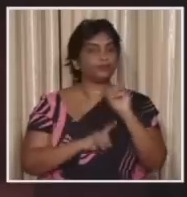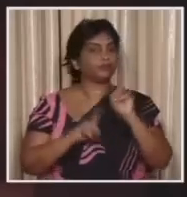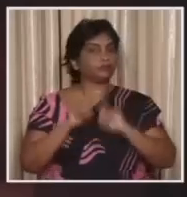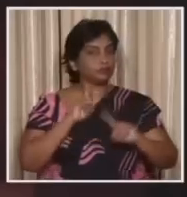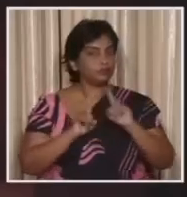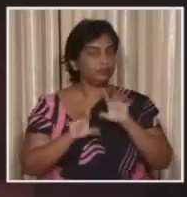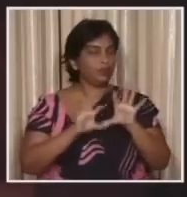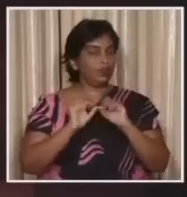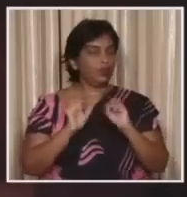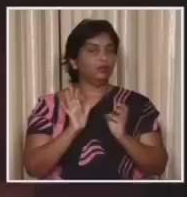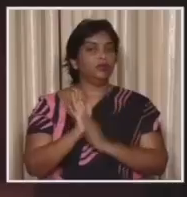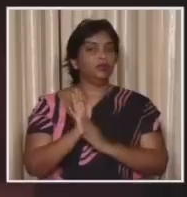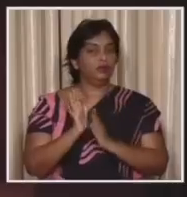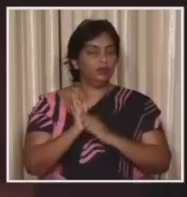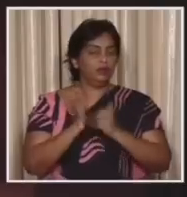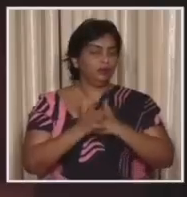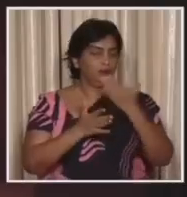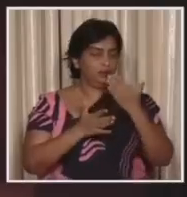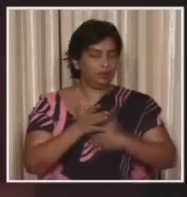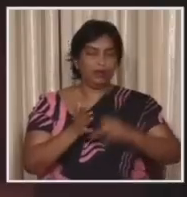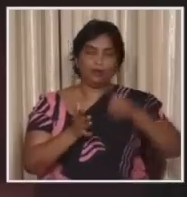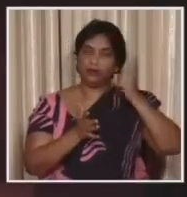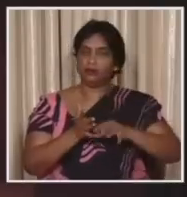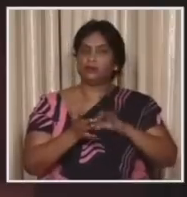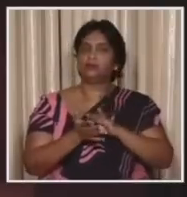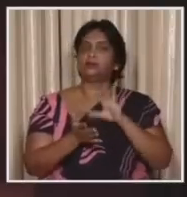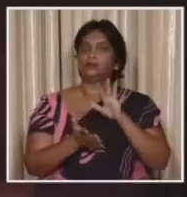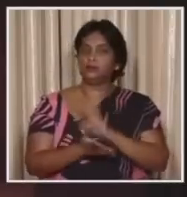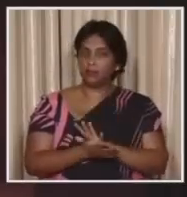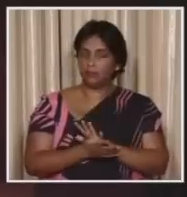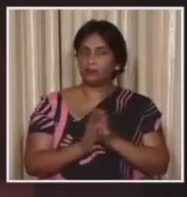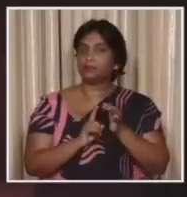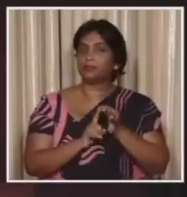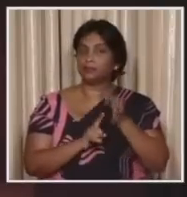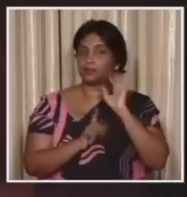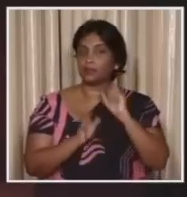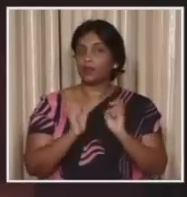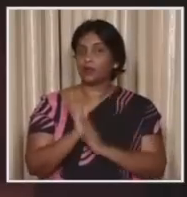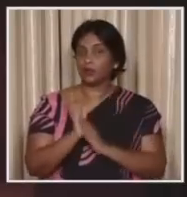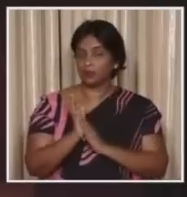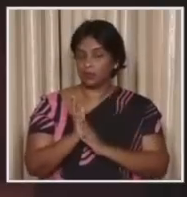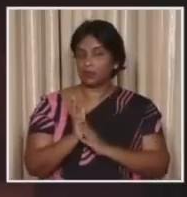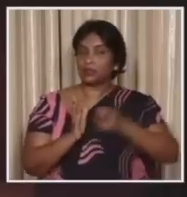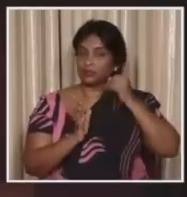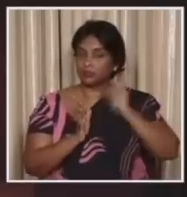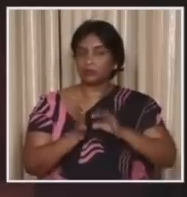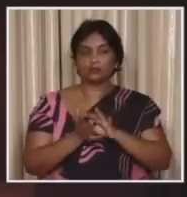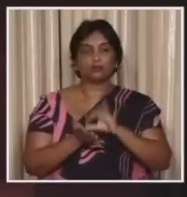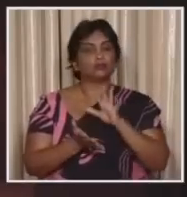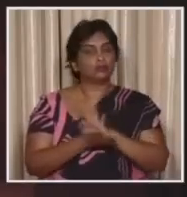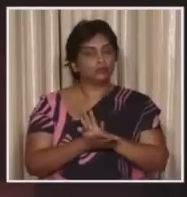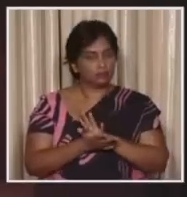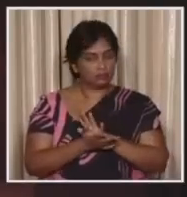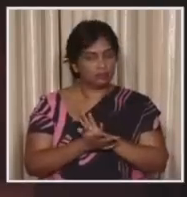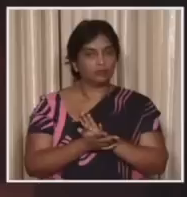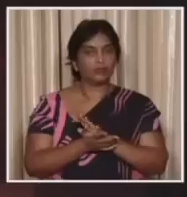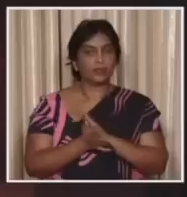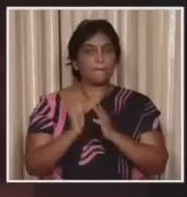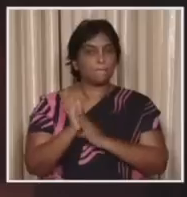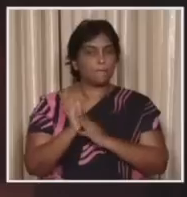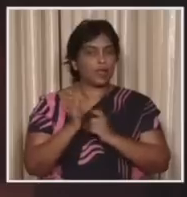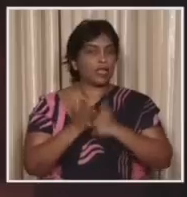පාර්ලිමේන්තුවේ තීරීම්කාරක සභා වාර්තාවේ නිර්දේශ, ජනාධිපති කොමිෂන් සභාවේ නිර්දේශ,